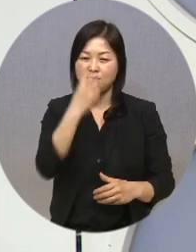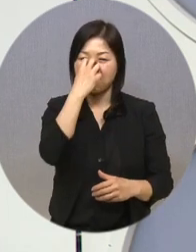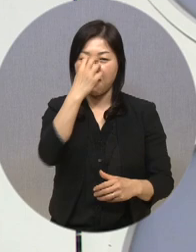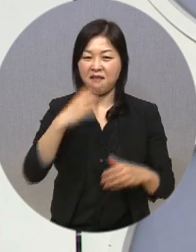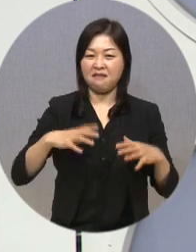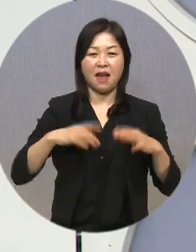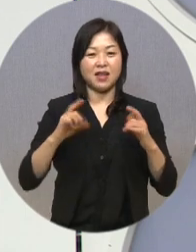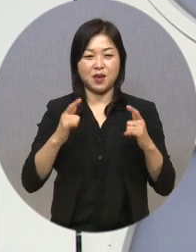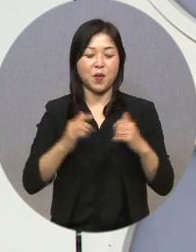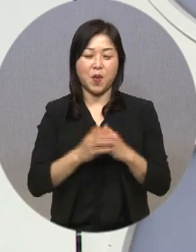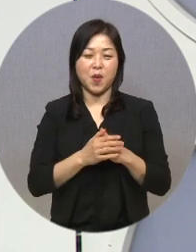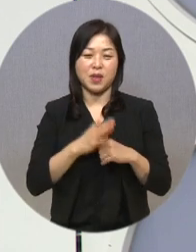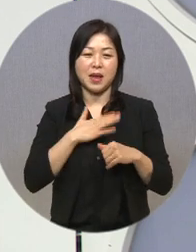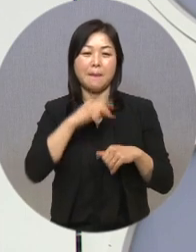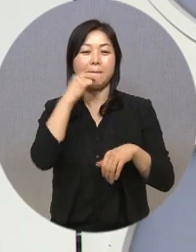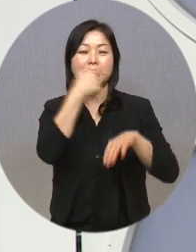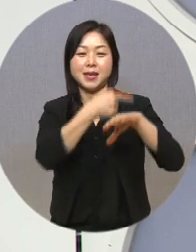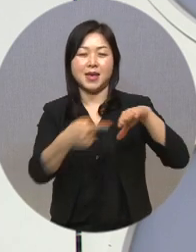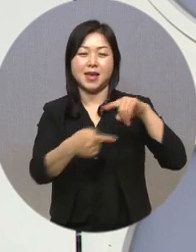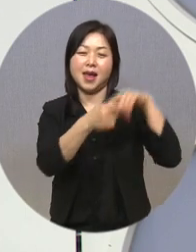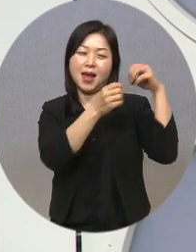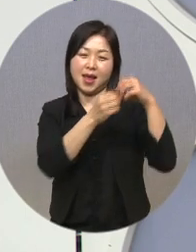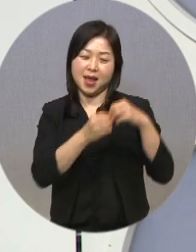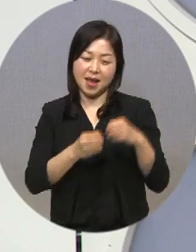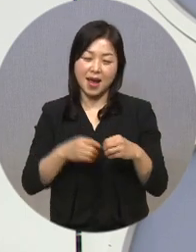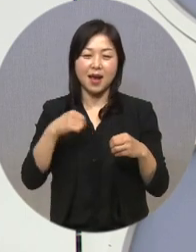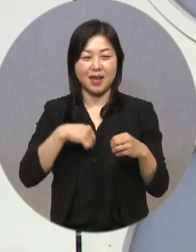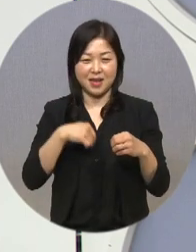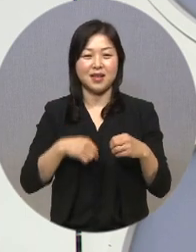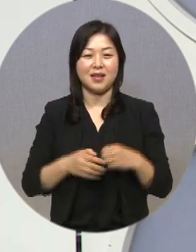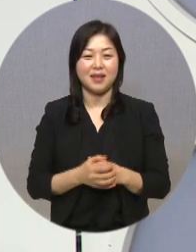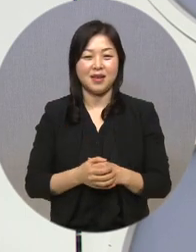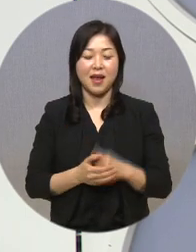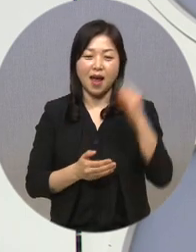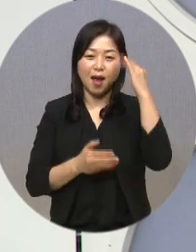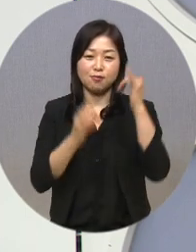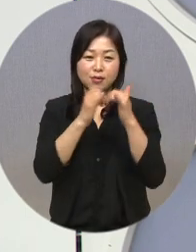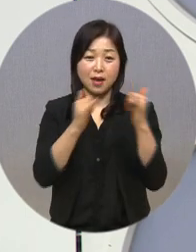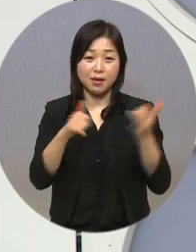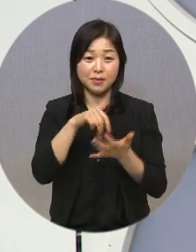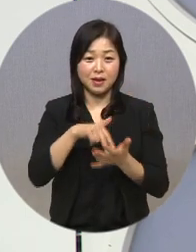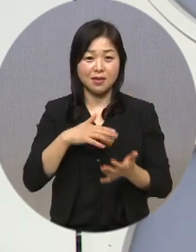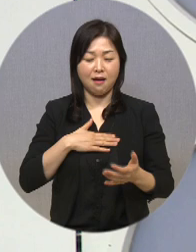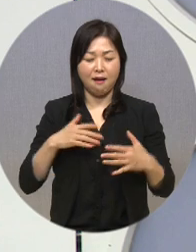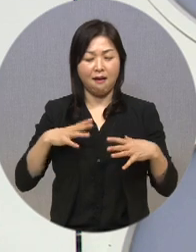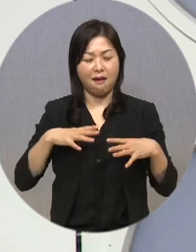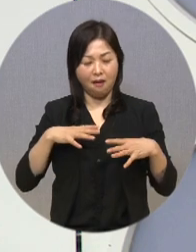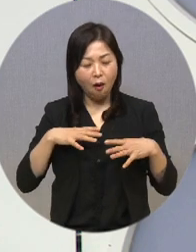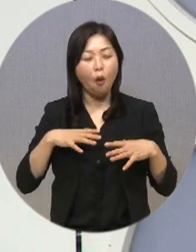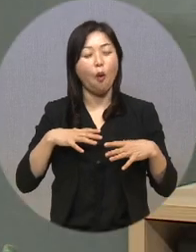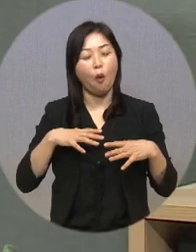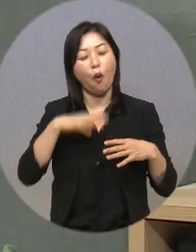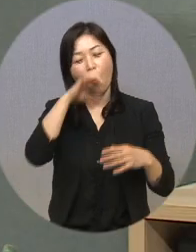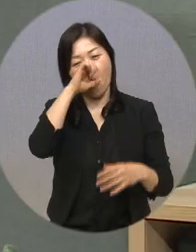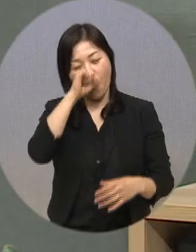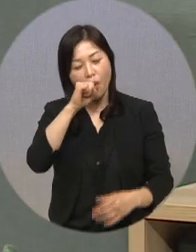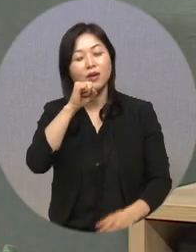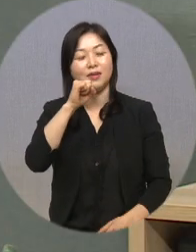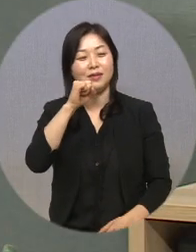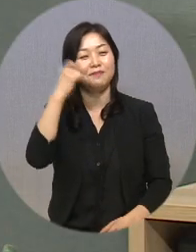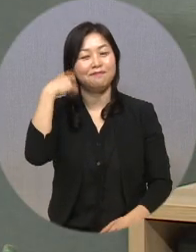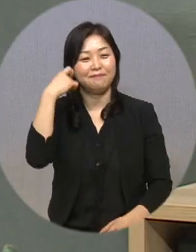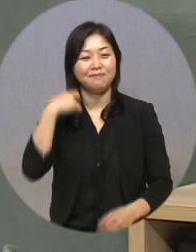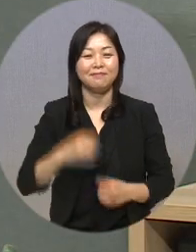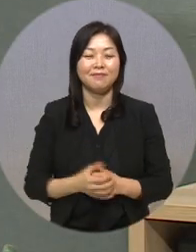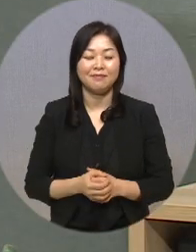그런 혈통을 내가 타고나지 않았나 해서 한국 사람이라는 게 다시 한번 참 긍정을 갖게 됐습니다. 예.